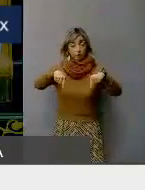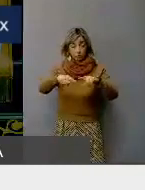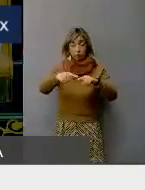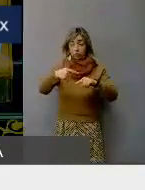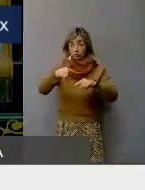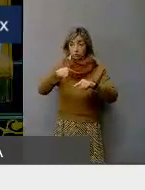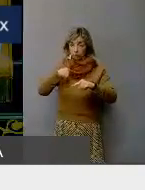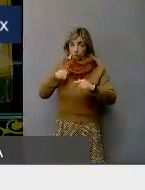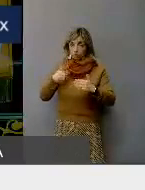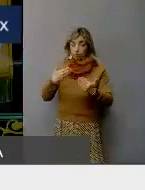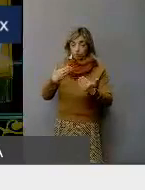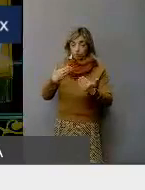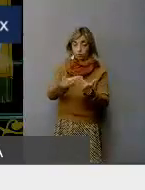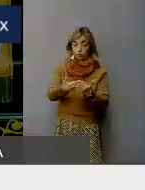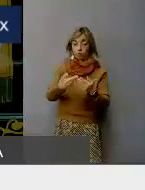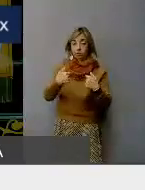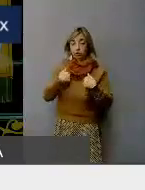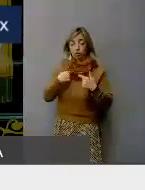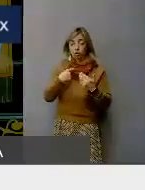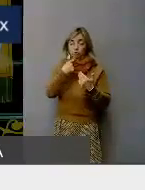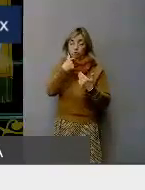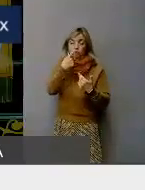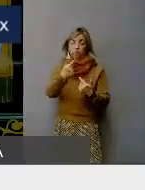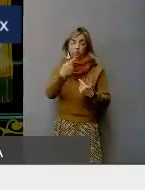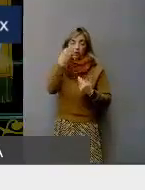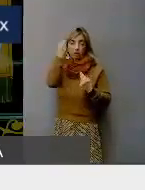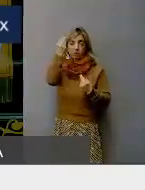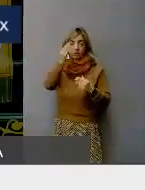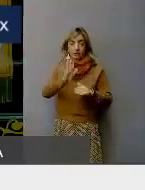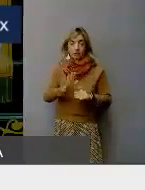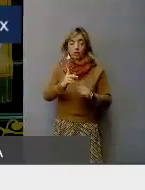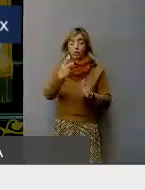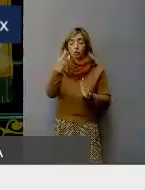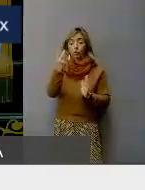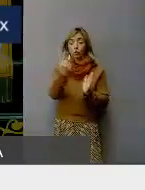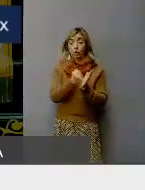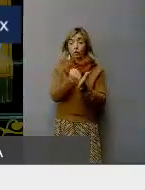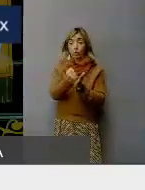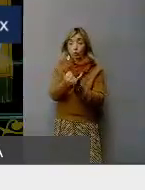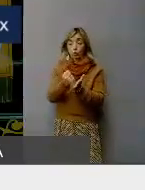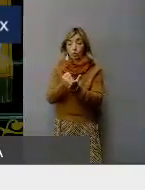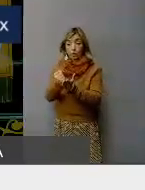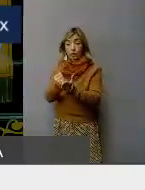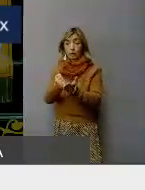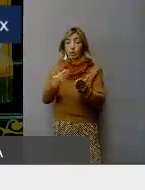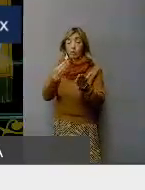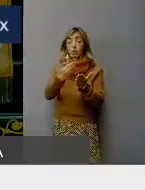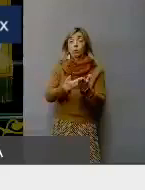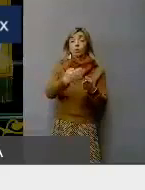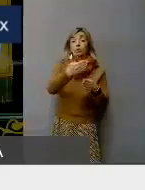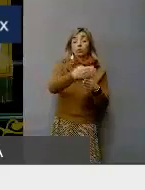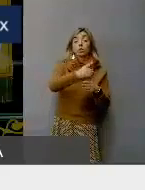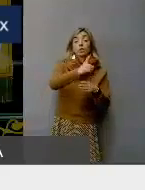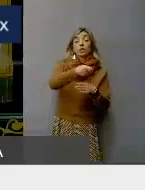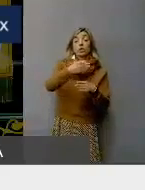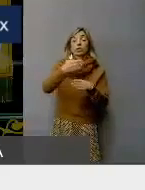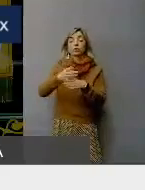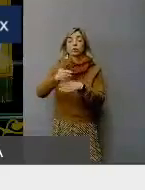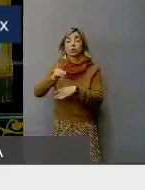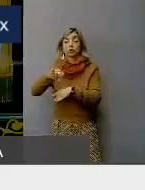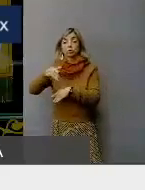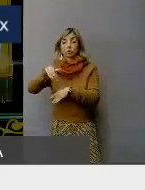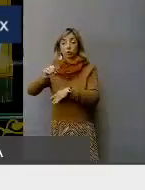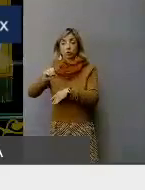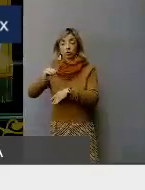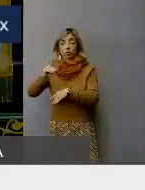all'attenzione quindi do io il parere sui due documenti che sono stati proposti dal consigliere grillo e dal consigliere giordano